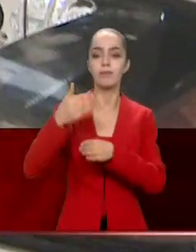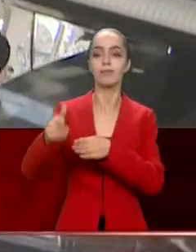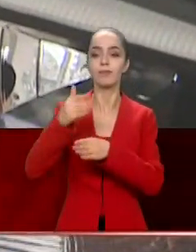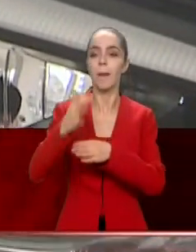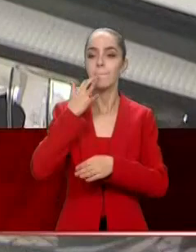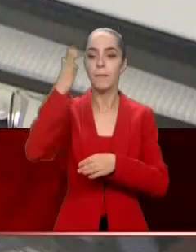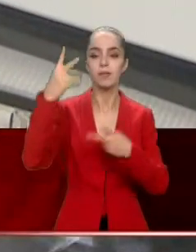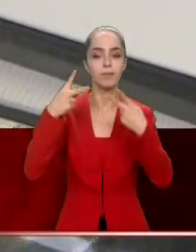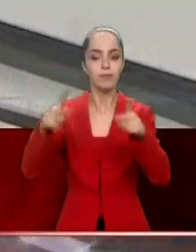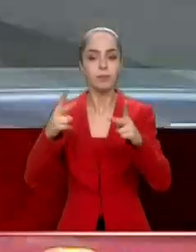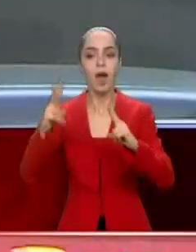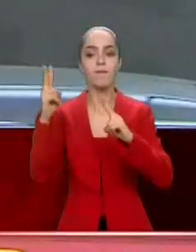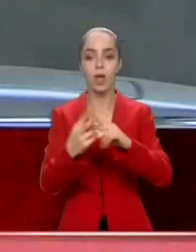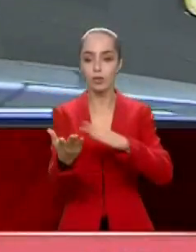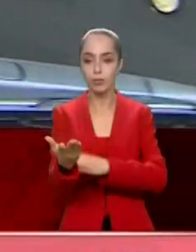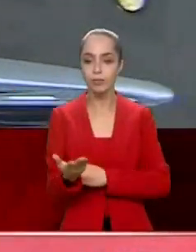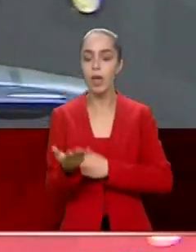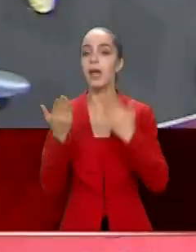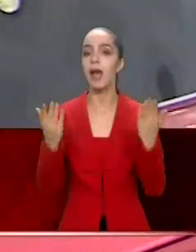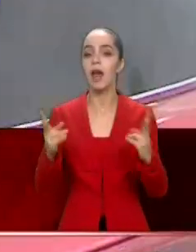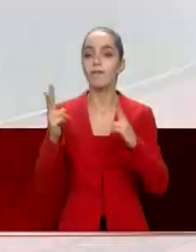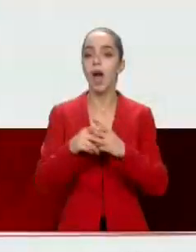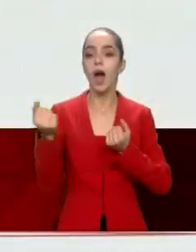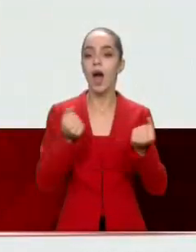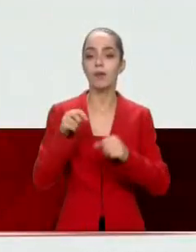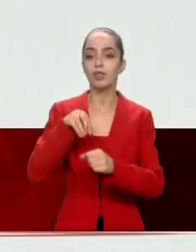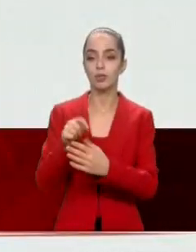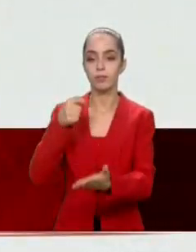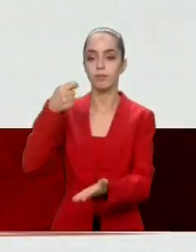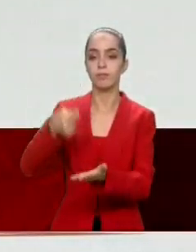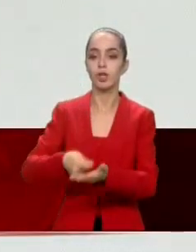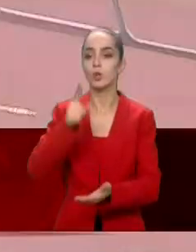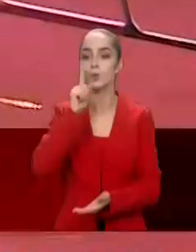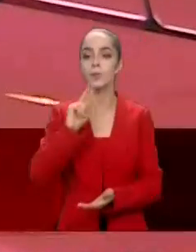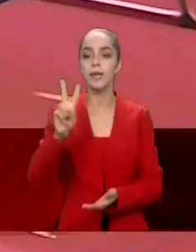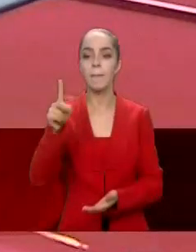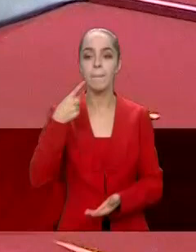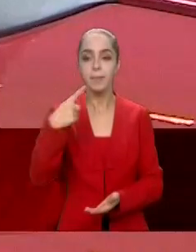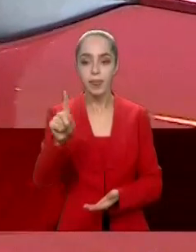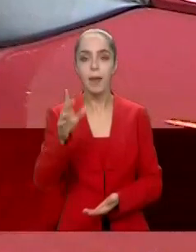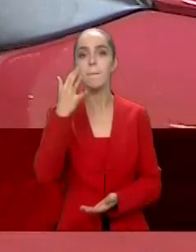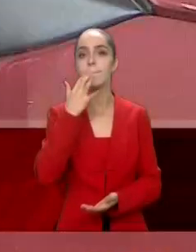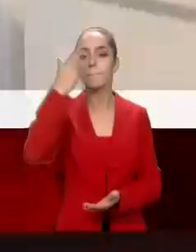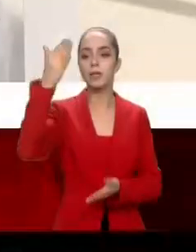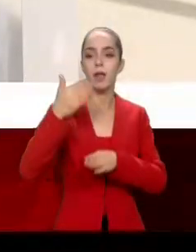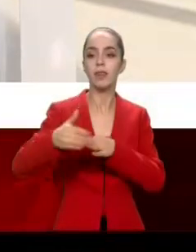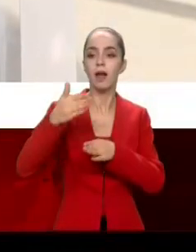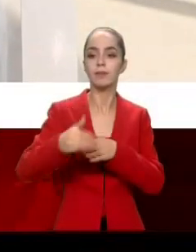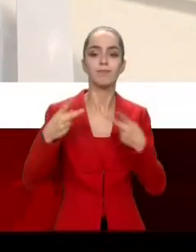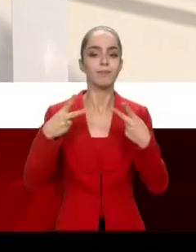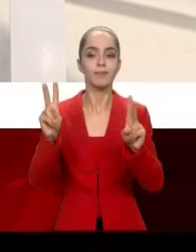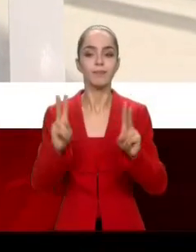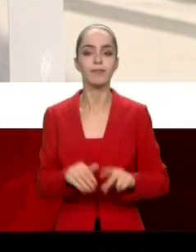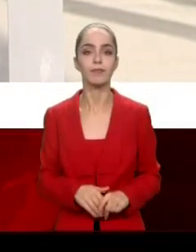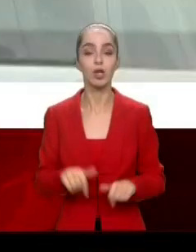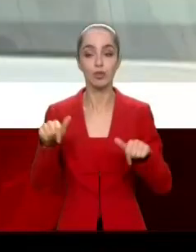Nihai fatura tutarına yani tüketicinin araç için ödemiş olduğu net bedel 120 bin liraysa 5 yıl taksit yapılabilecek. Yani şu an 120